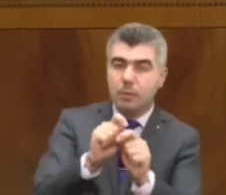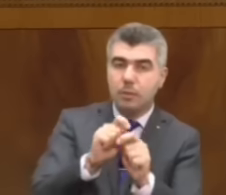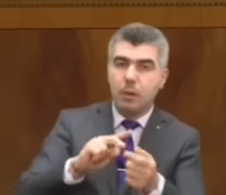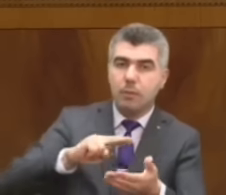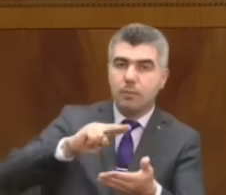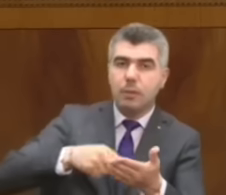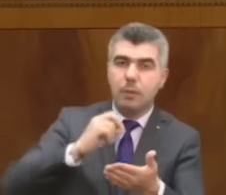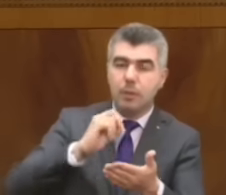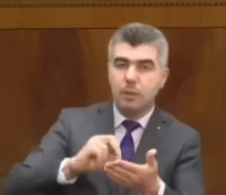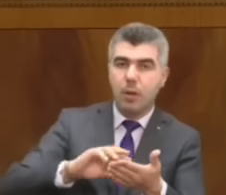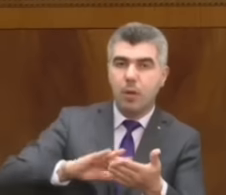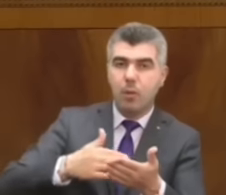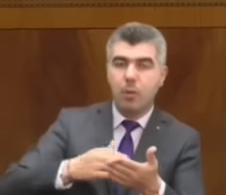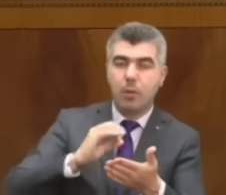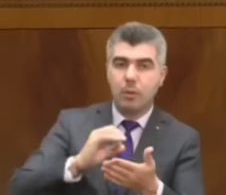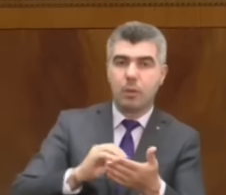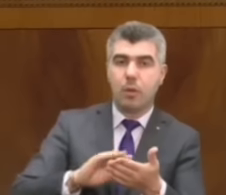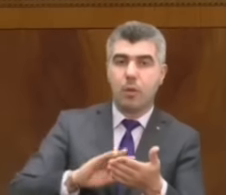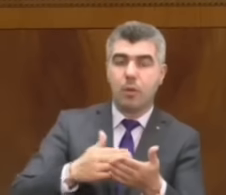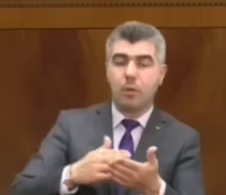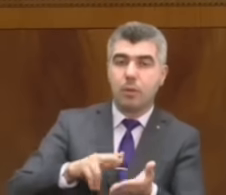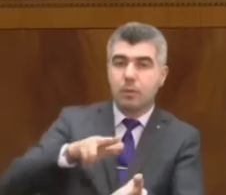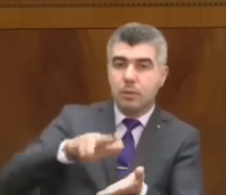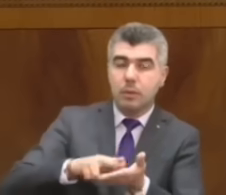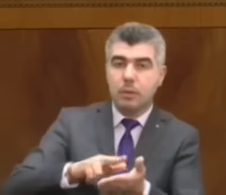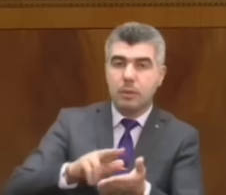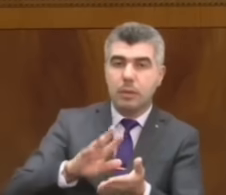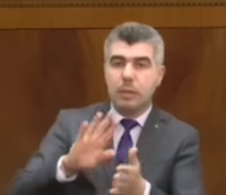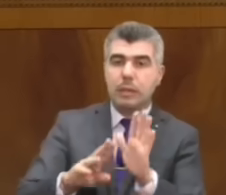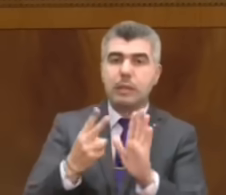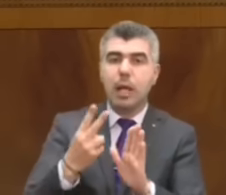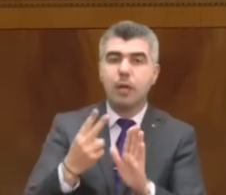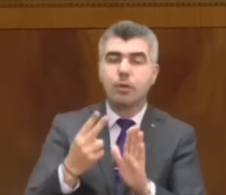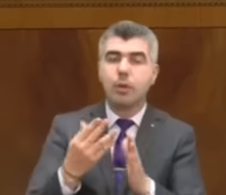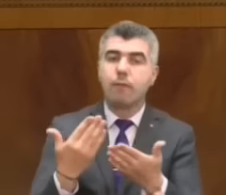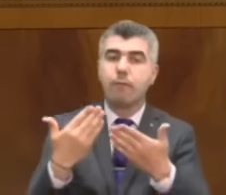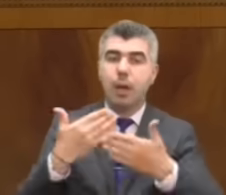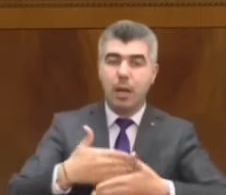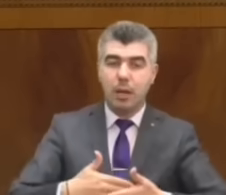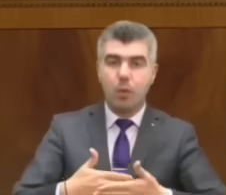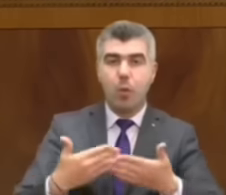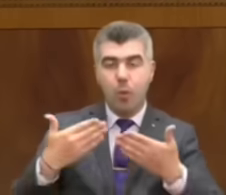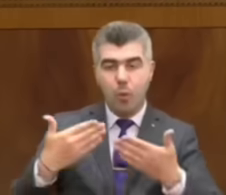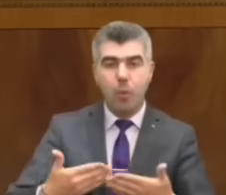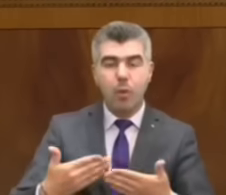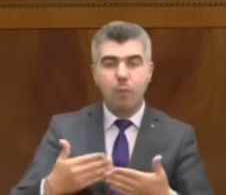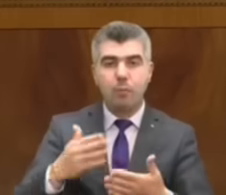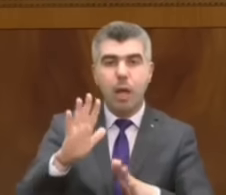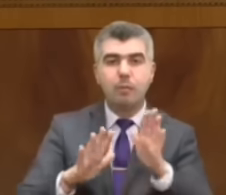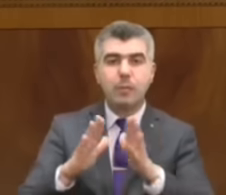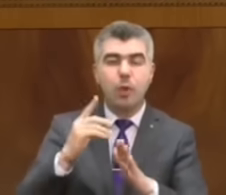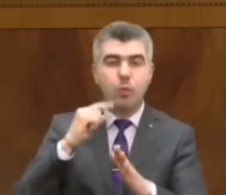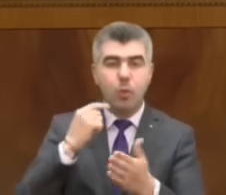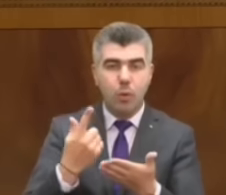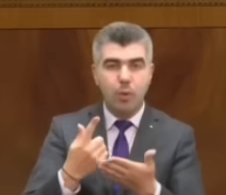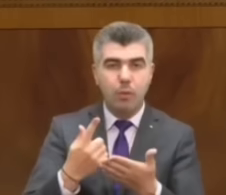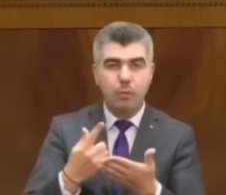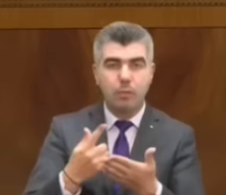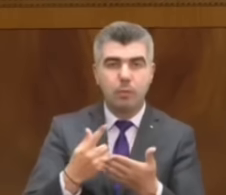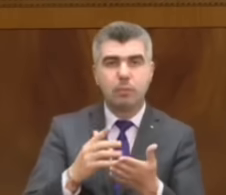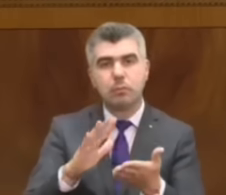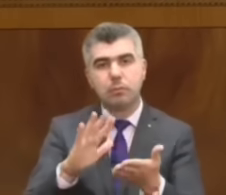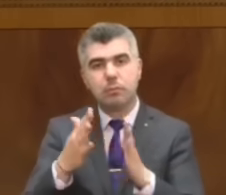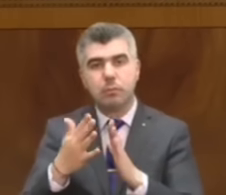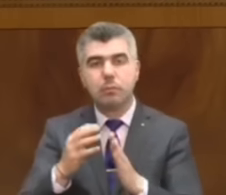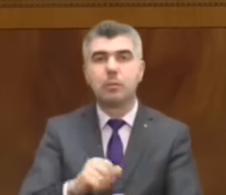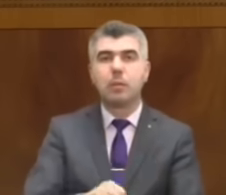الرخص سيونس تونونت قبل 12 الليل، اليوم المعدل ماشي هو 15 يوم، المعدل هو ب. واذا ما